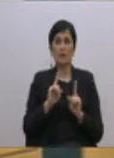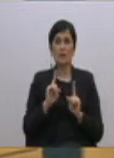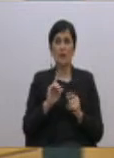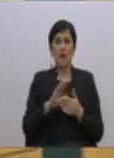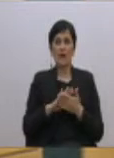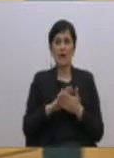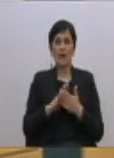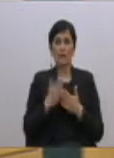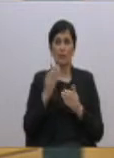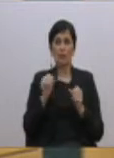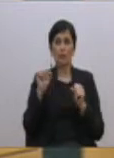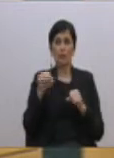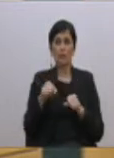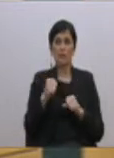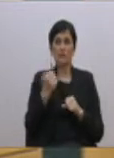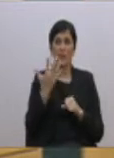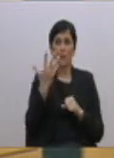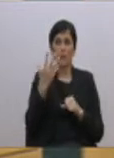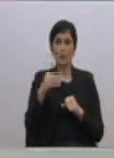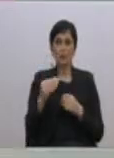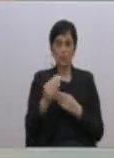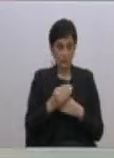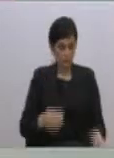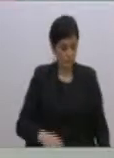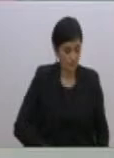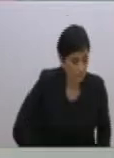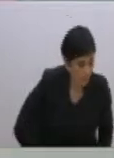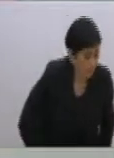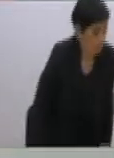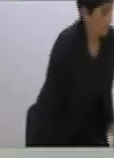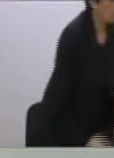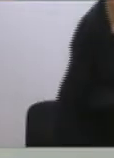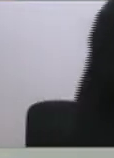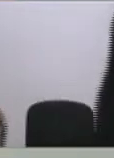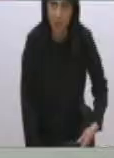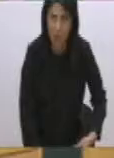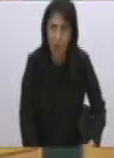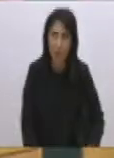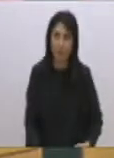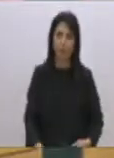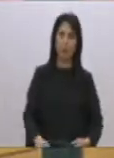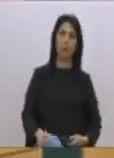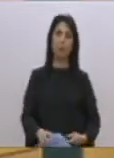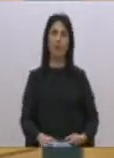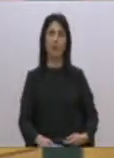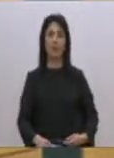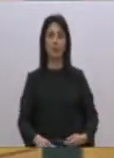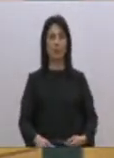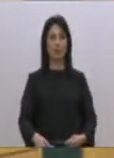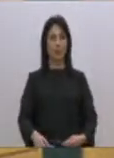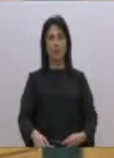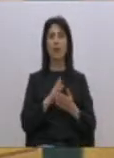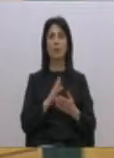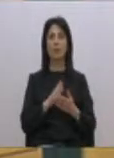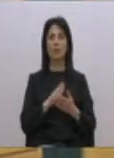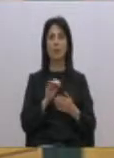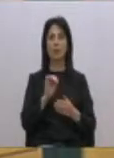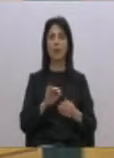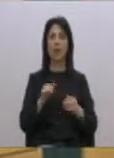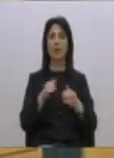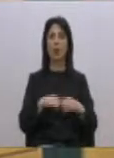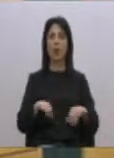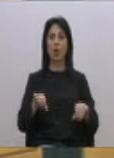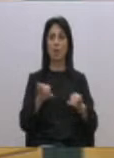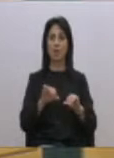ვითარება თუ შეიძლება რამდენიმე წუთი პროგრამებით, რამდენიმე სათქმელი დარჩა, რომელიც მნიშვნელოვანია. ბევრი მითი ითქვა იმასთან და